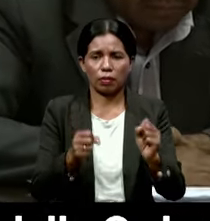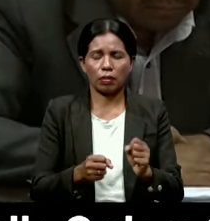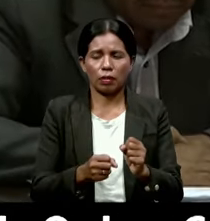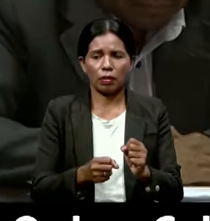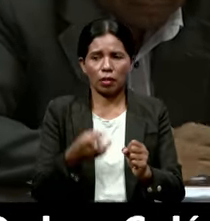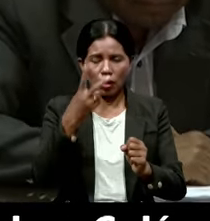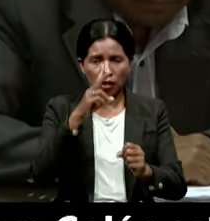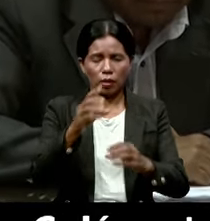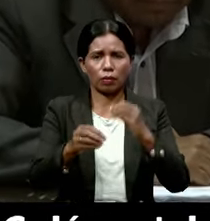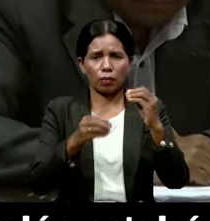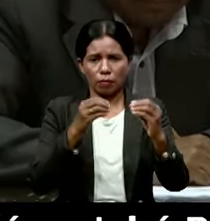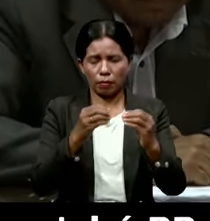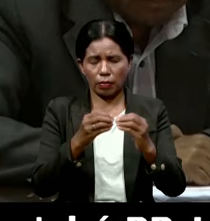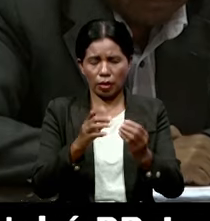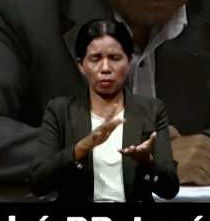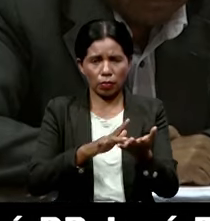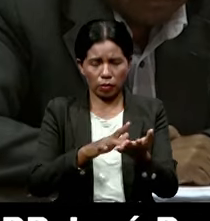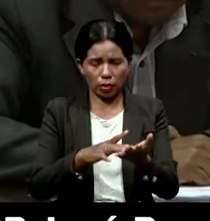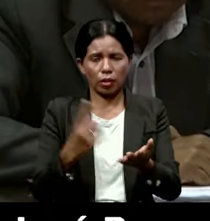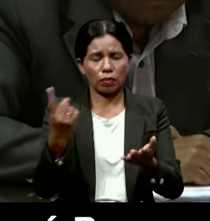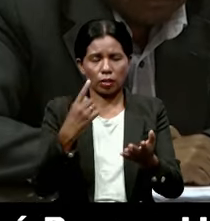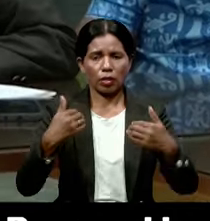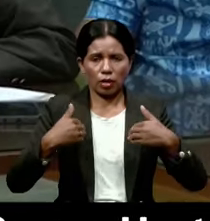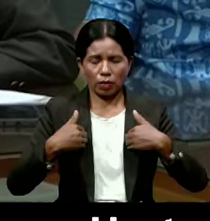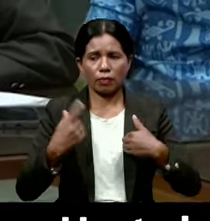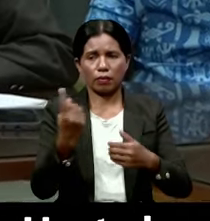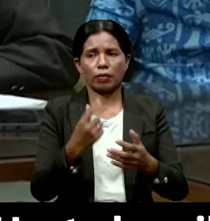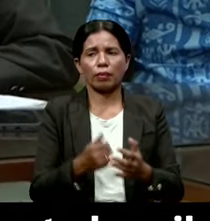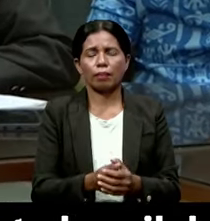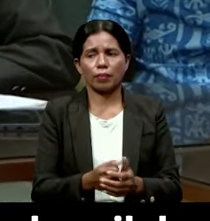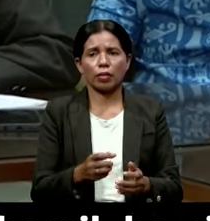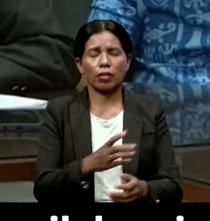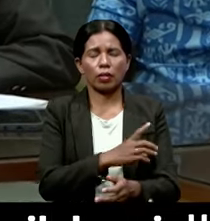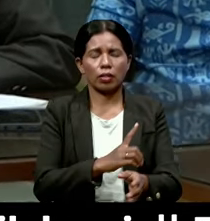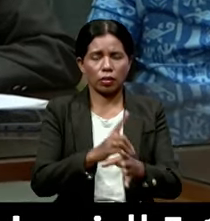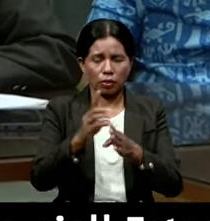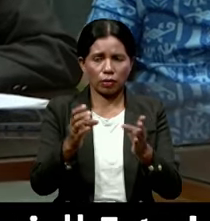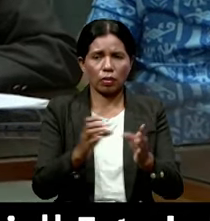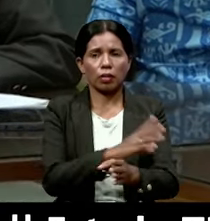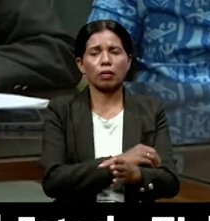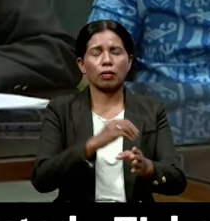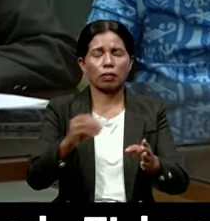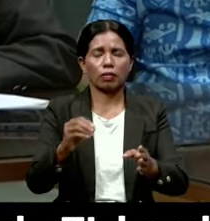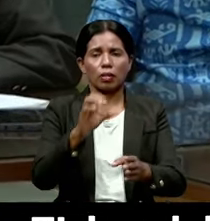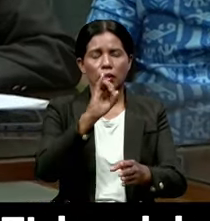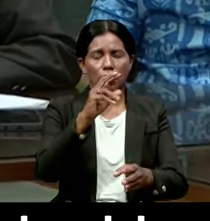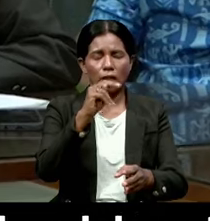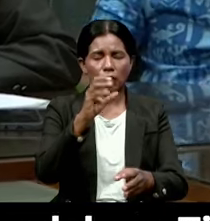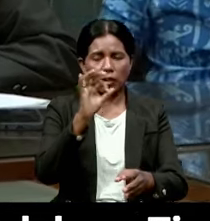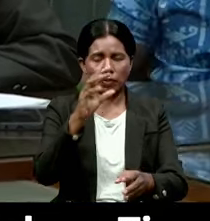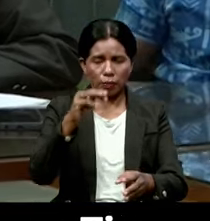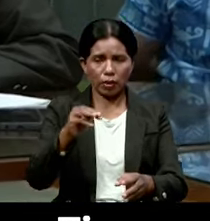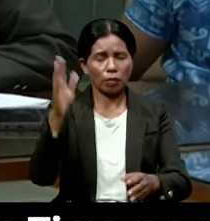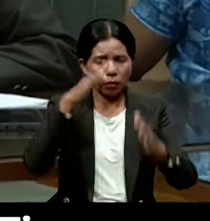asegura stock estable en la FATIN, si jalón el ejercicio iraneo. Tuir director ejecutivo, Instituto Nacional Farmacia no Producto Médico, problema